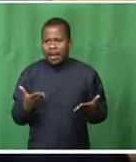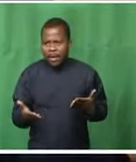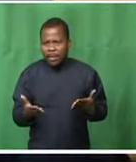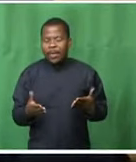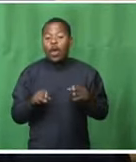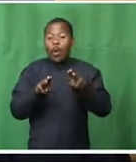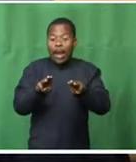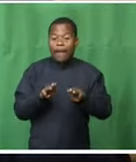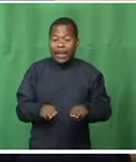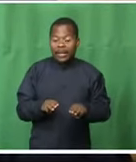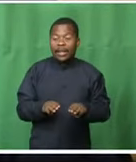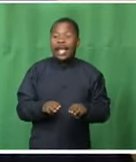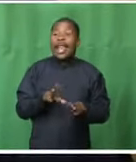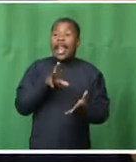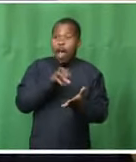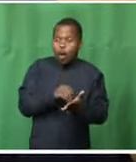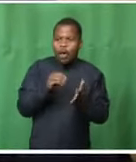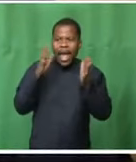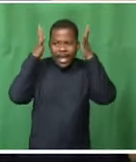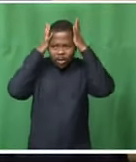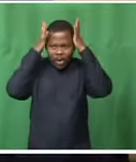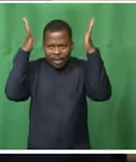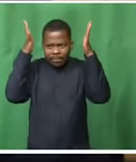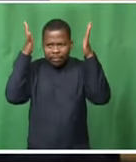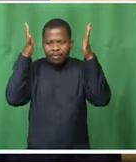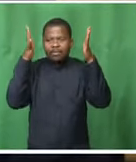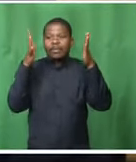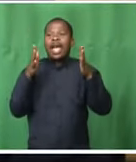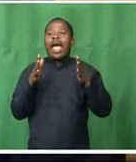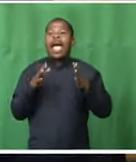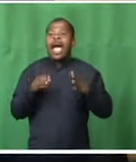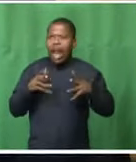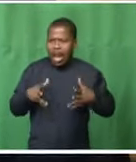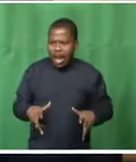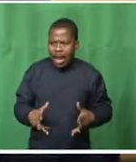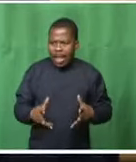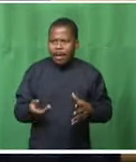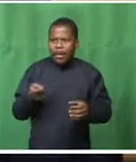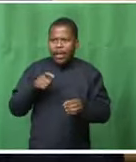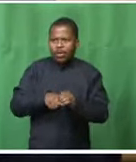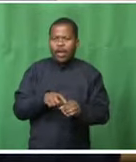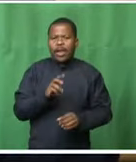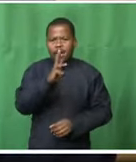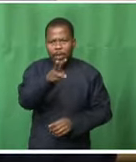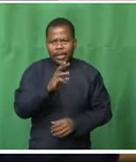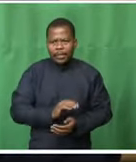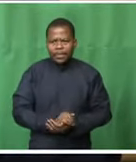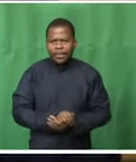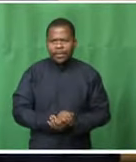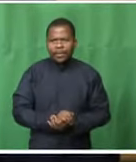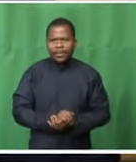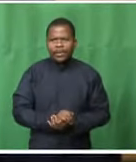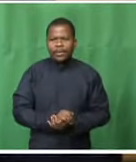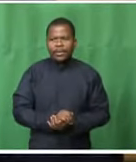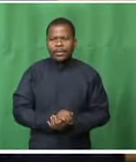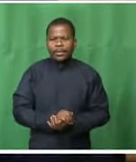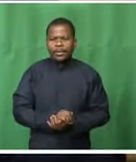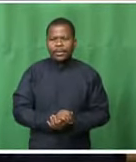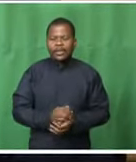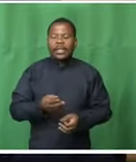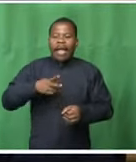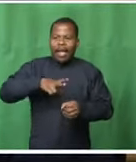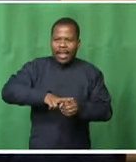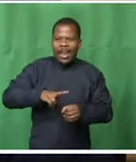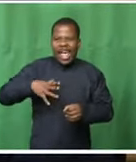ekhaya longakalinywa bathole emalisi balime kubuka ukuthi bangenza njani